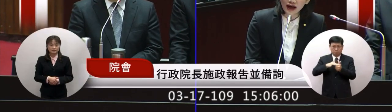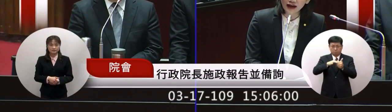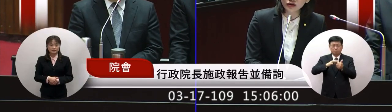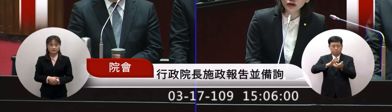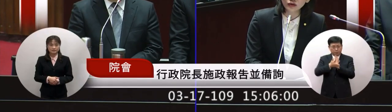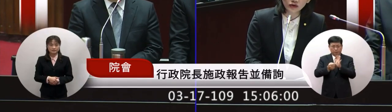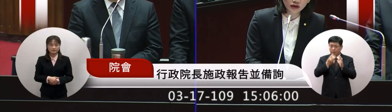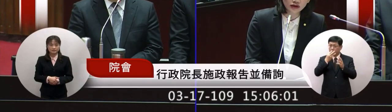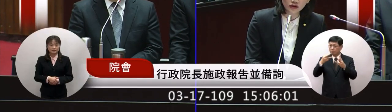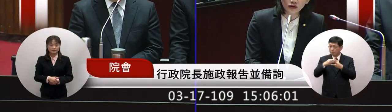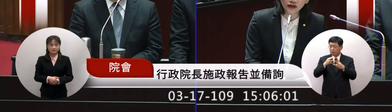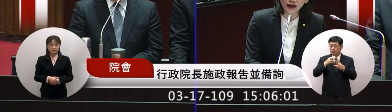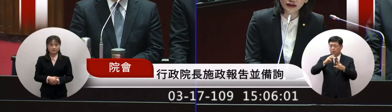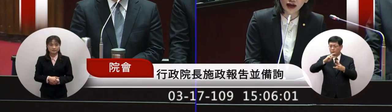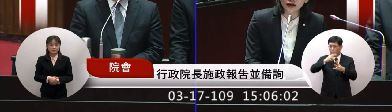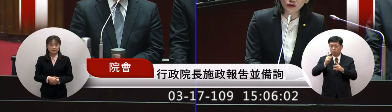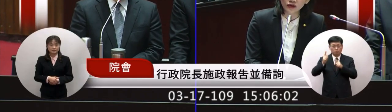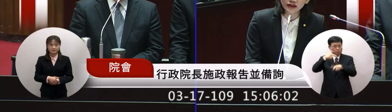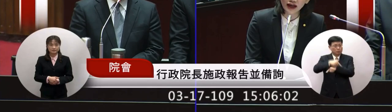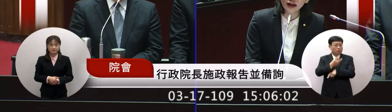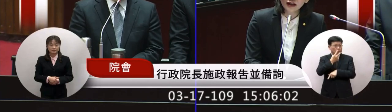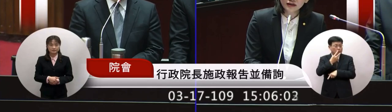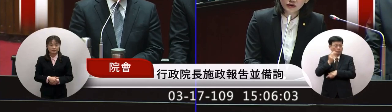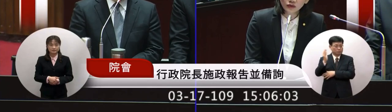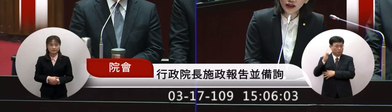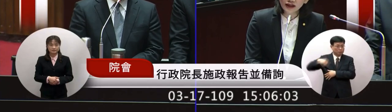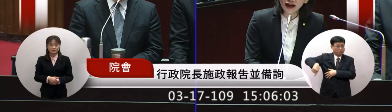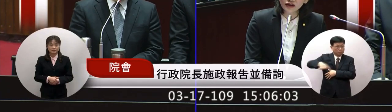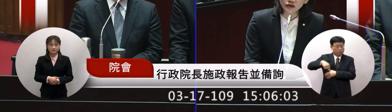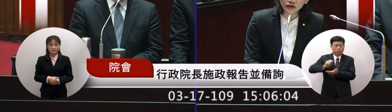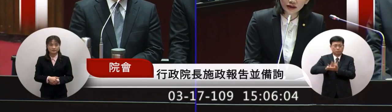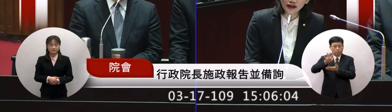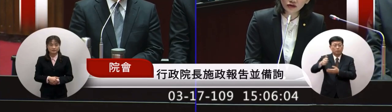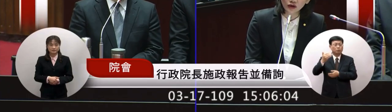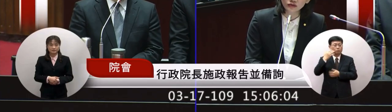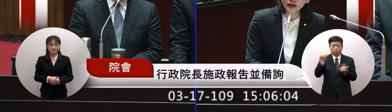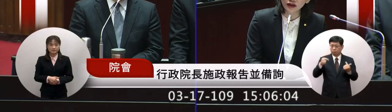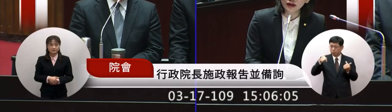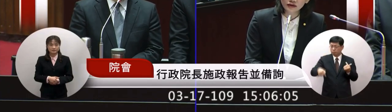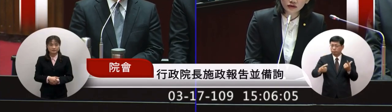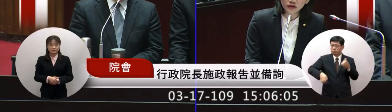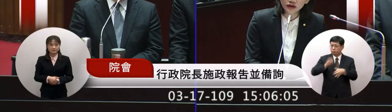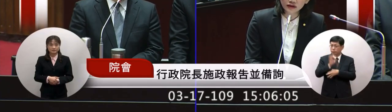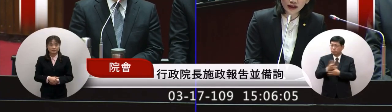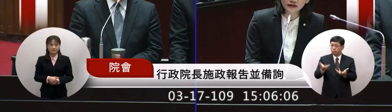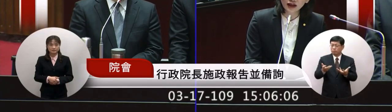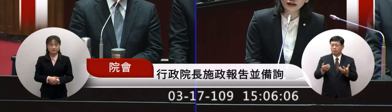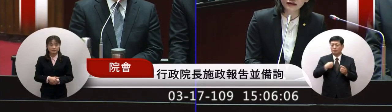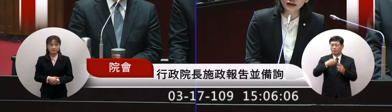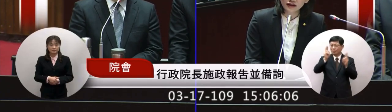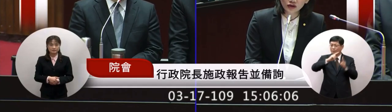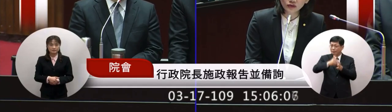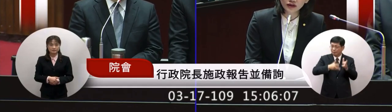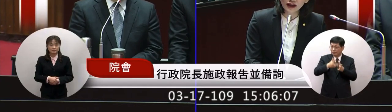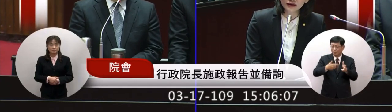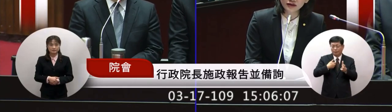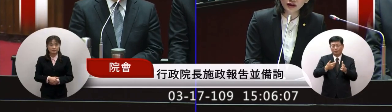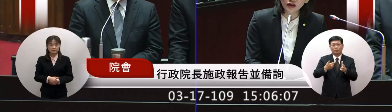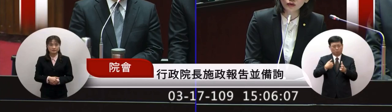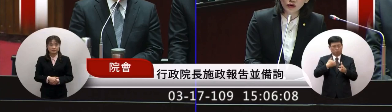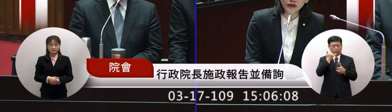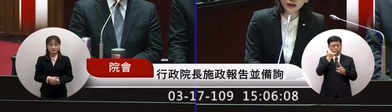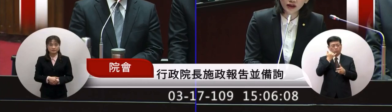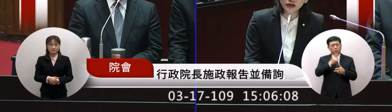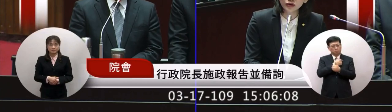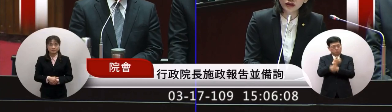为亚洲或者是东南亚国家未来有相同的就是电厂的投资案的时